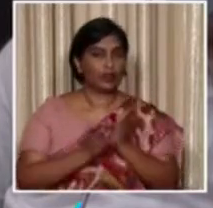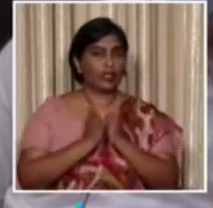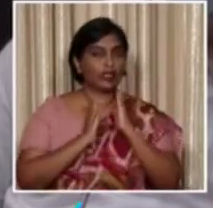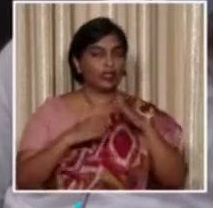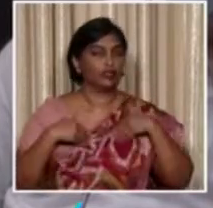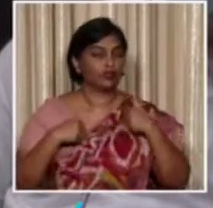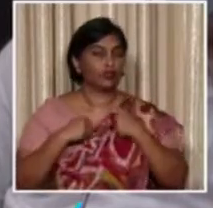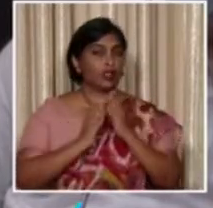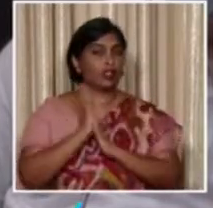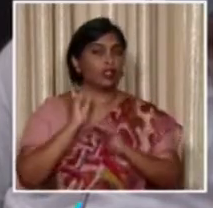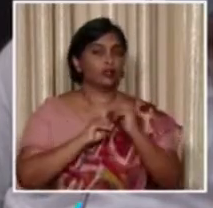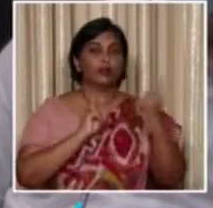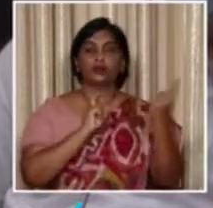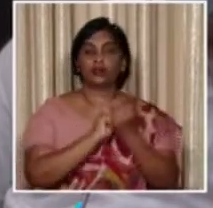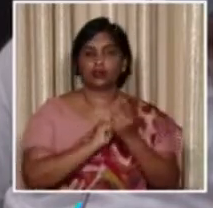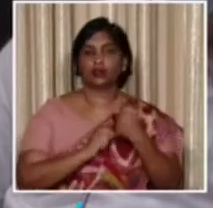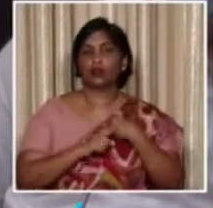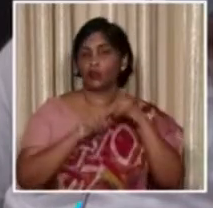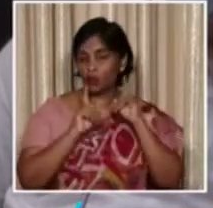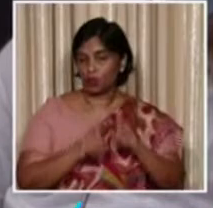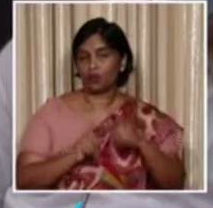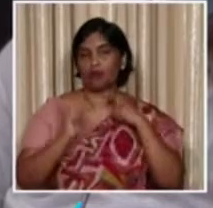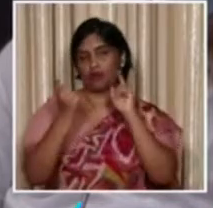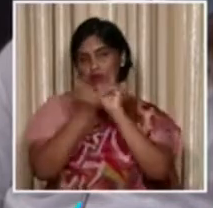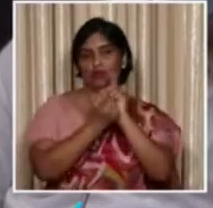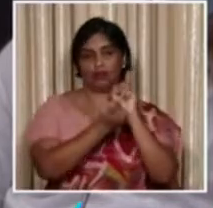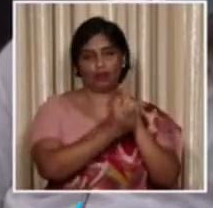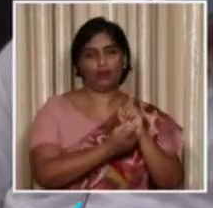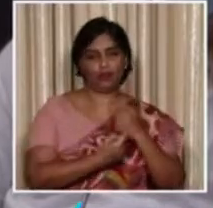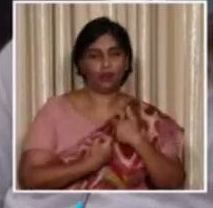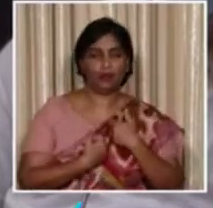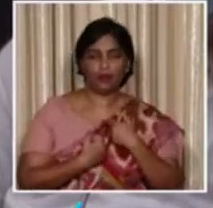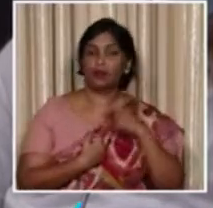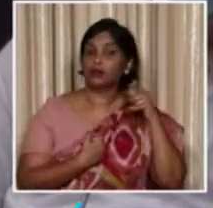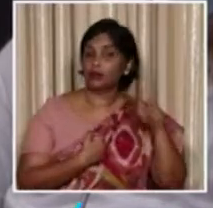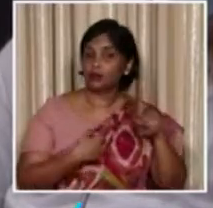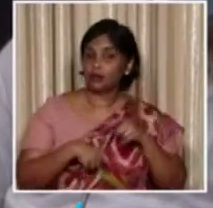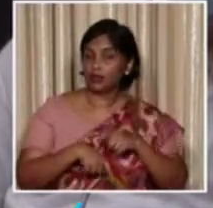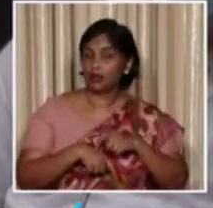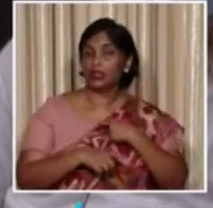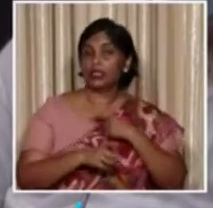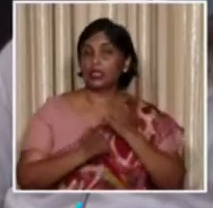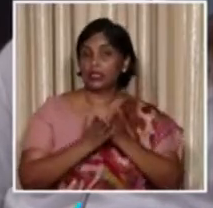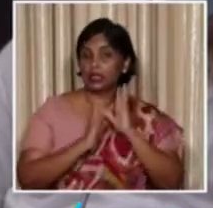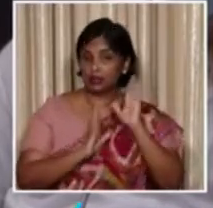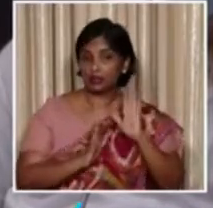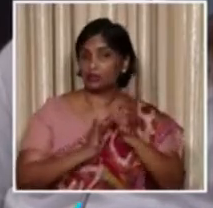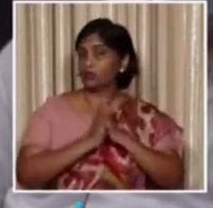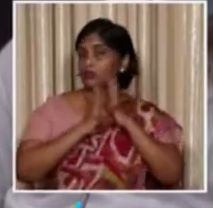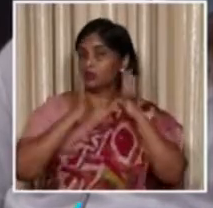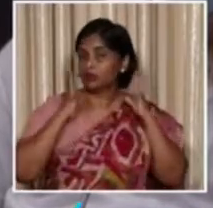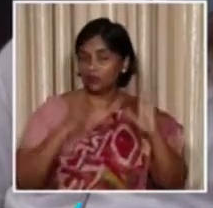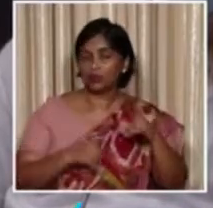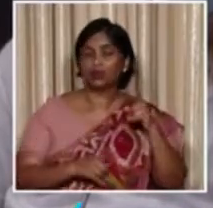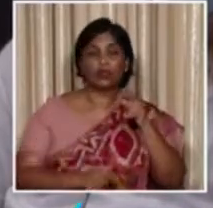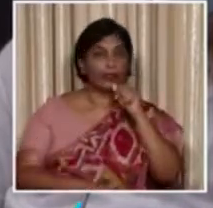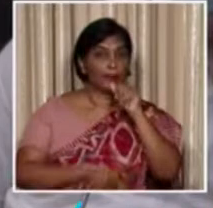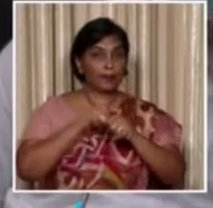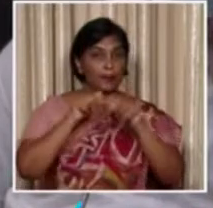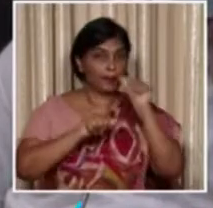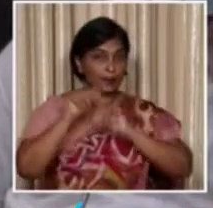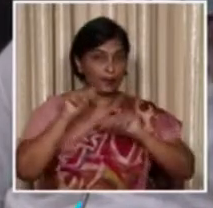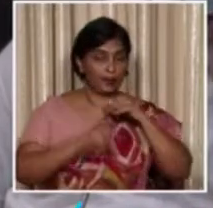සෞඛ්‍ය අමාත්‍යවරයා හමු වුණා මං කිව්වා මට මෙන්න මේ අය හම්බෙන්න ඕනේ කියලා. ඒ වෙලාවේ ඉන්දියාවේ තිබෙන විශාලතම බෙහෙත්